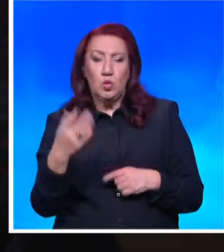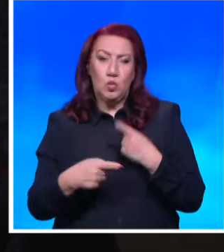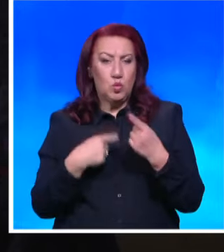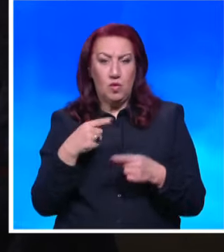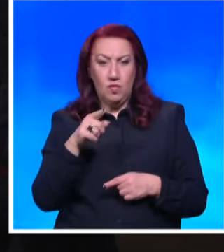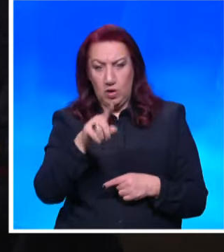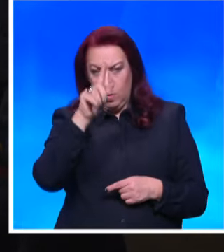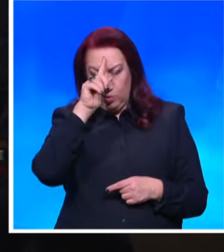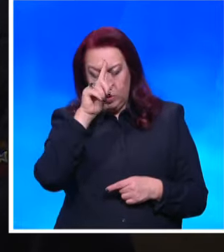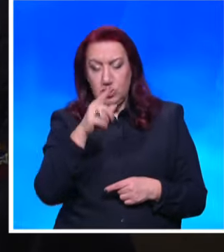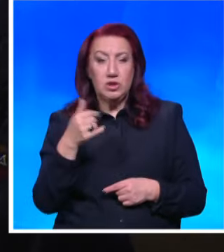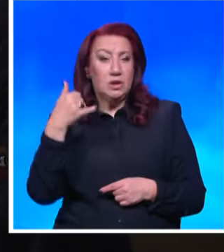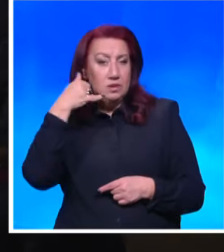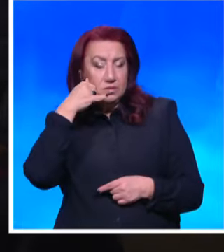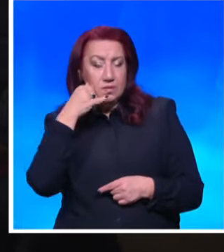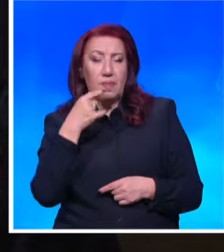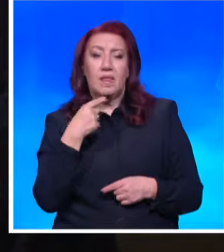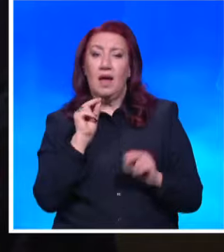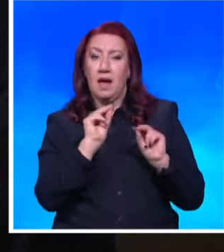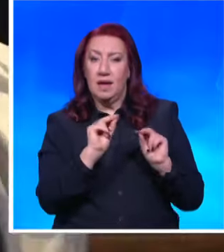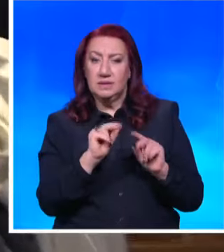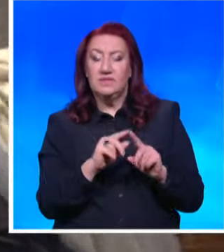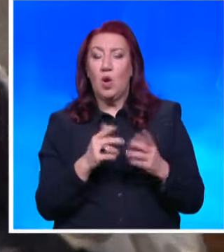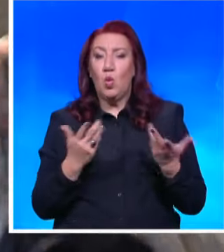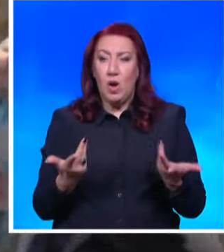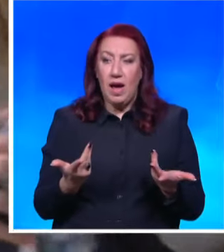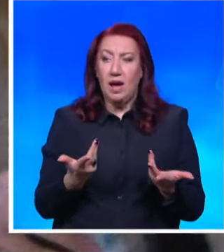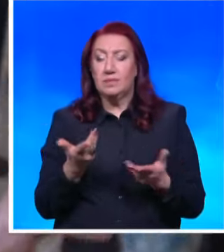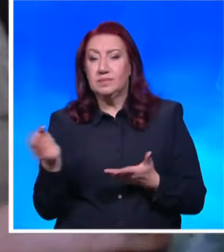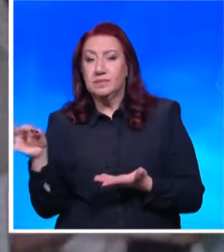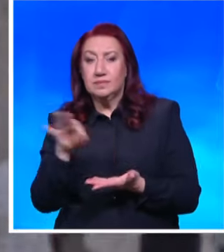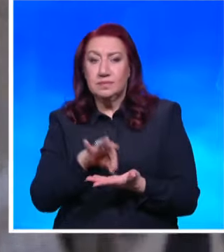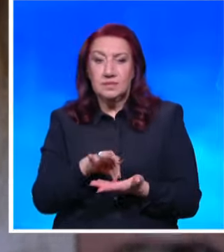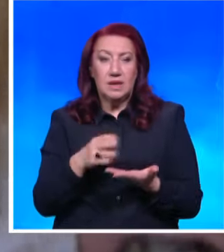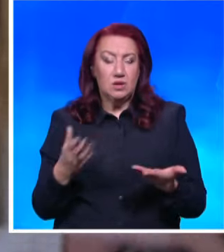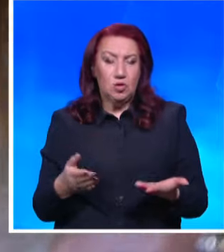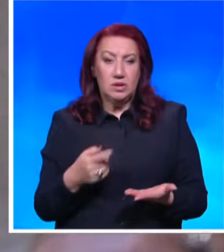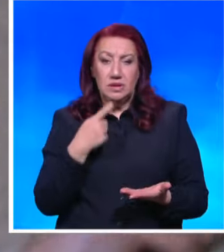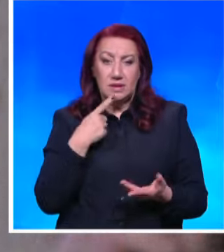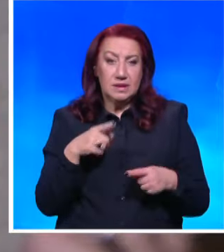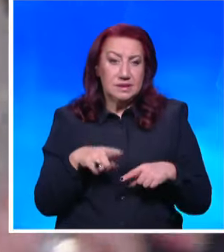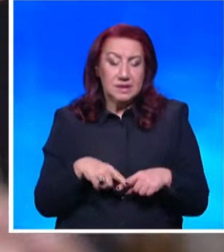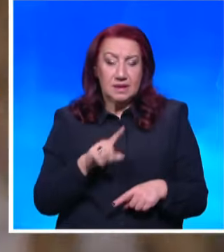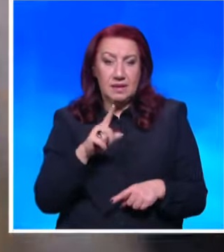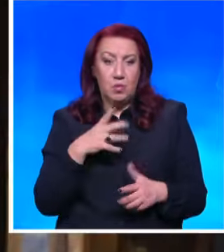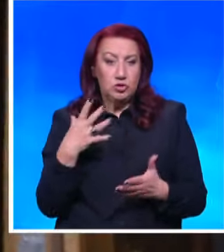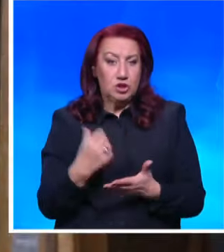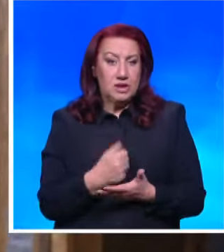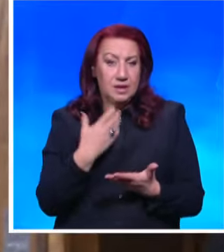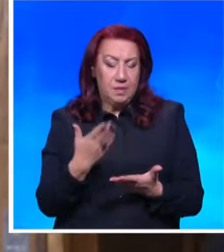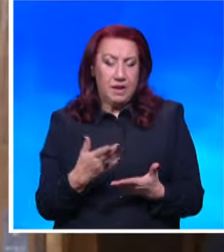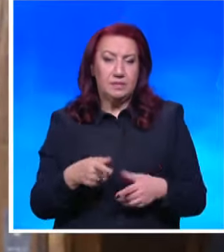телефон да предадеме кога и къде да дойде. Не сме се виждали. За съда тя остава неоткриваема, а магистратите са